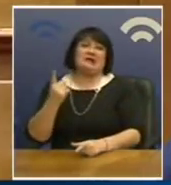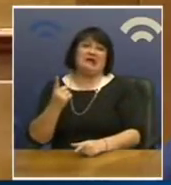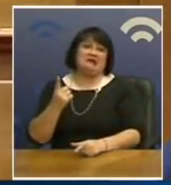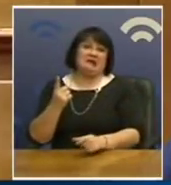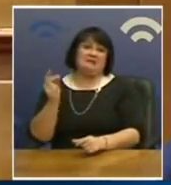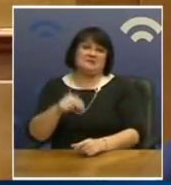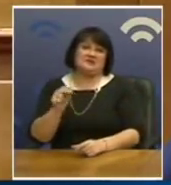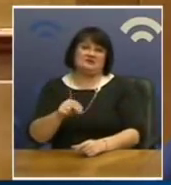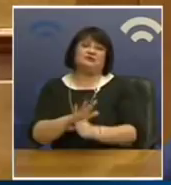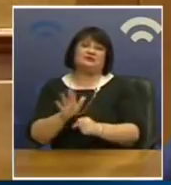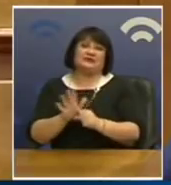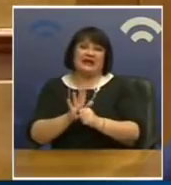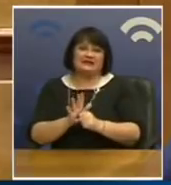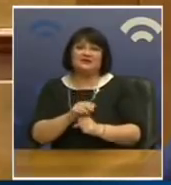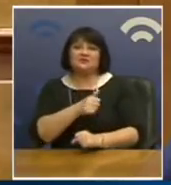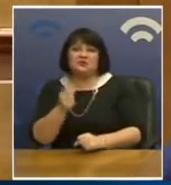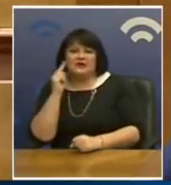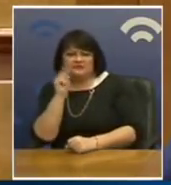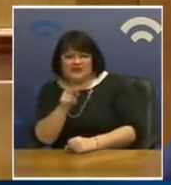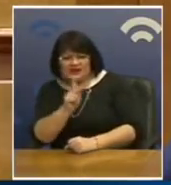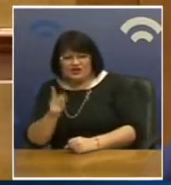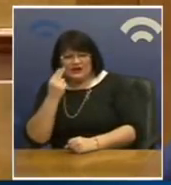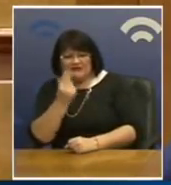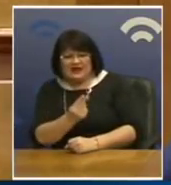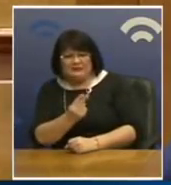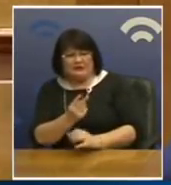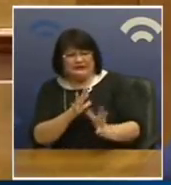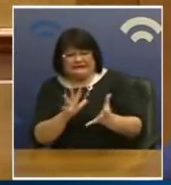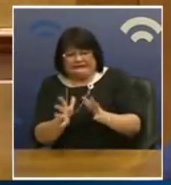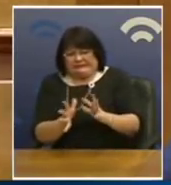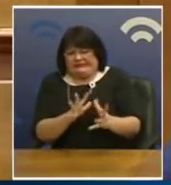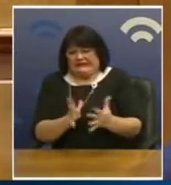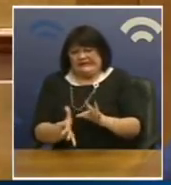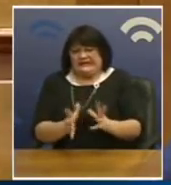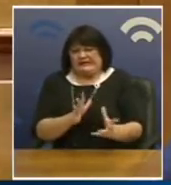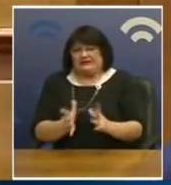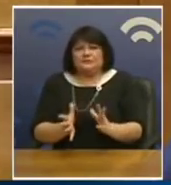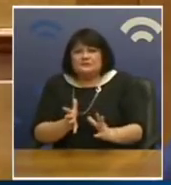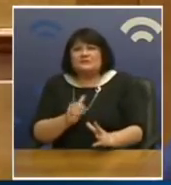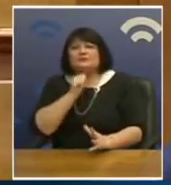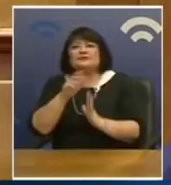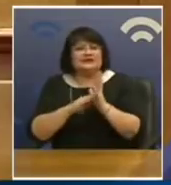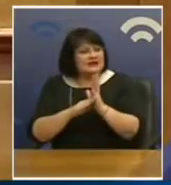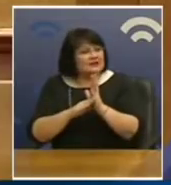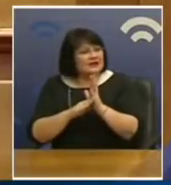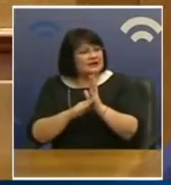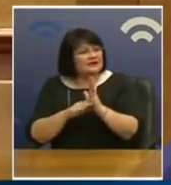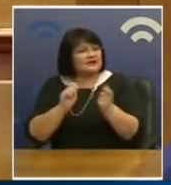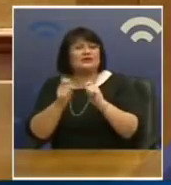θα έχουμε απλά στα μάτια της ελληνικής κοινωνίας μια καχεκτική αναθεώρηση, αλλά και μια αναθεώρηση